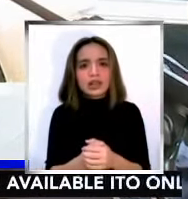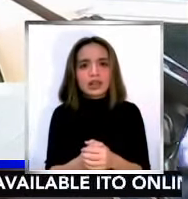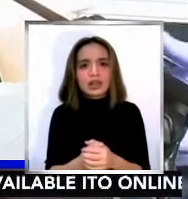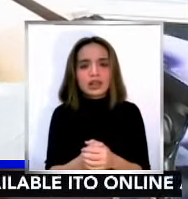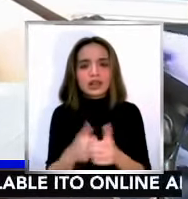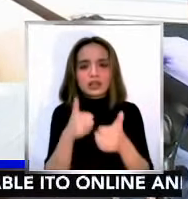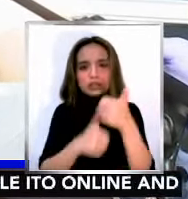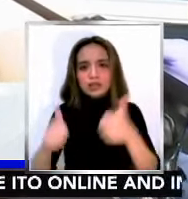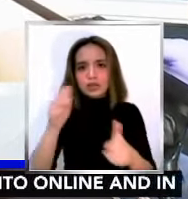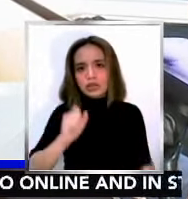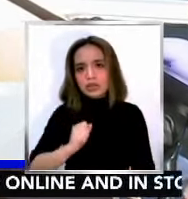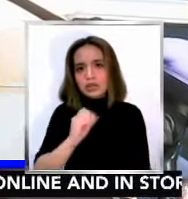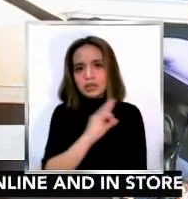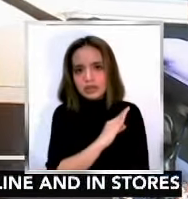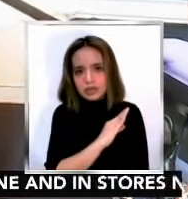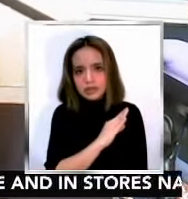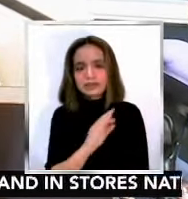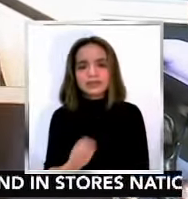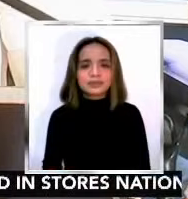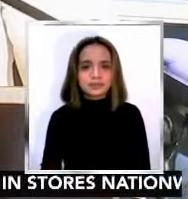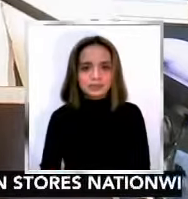Office of the Chief Justice.